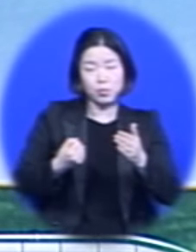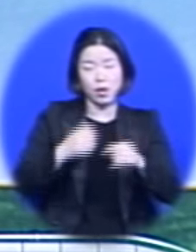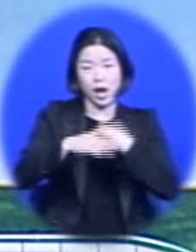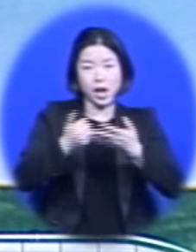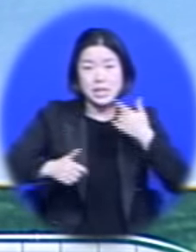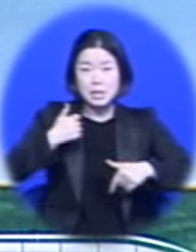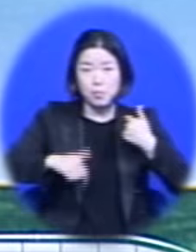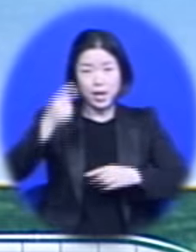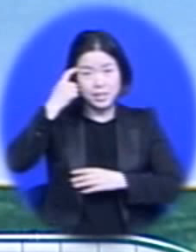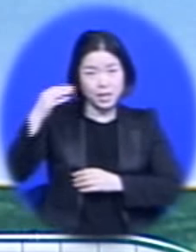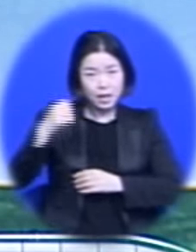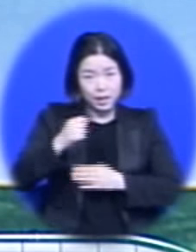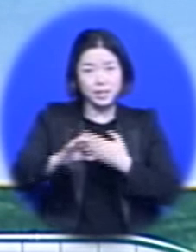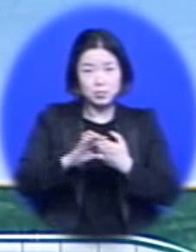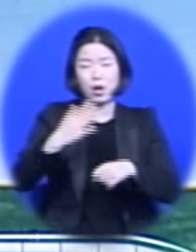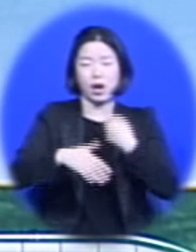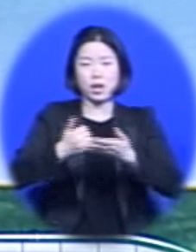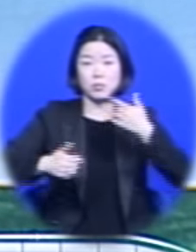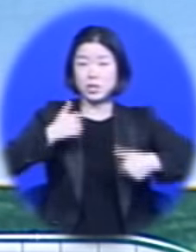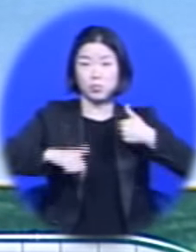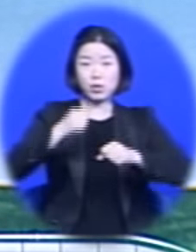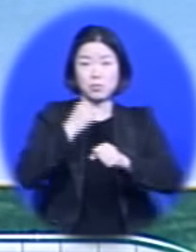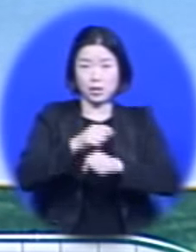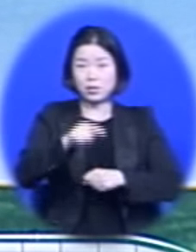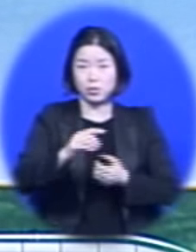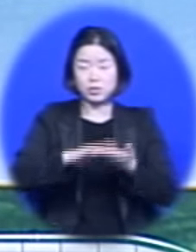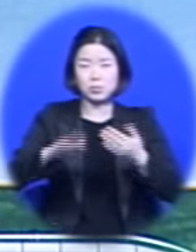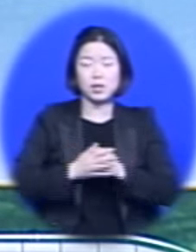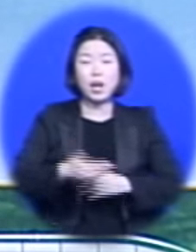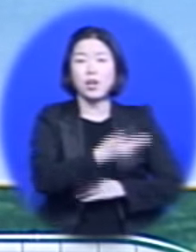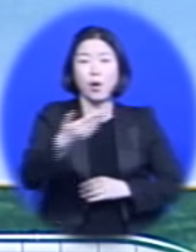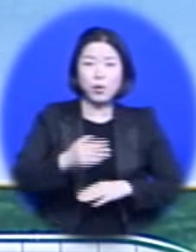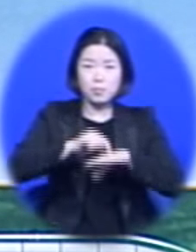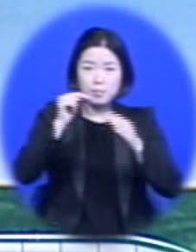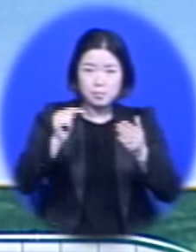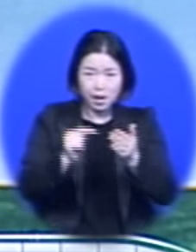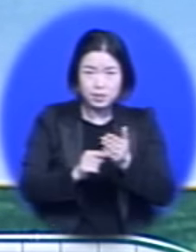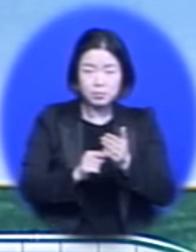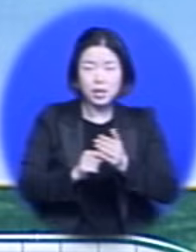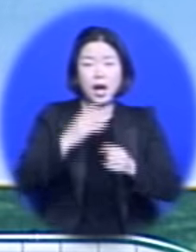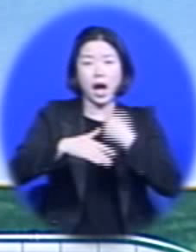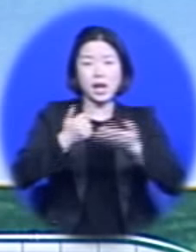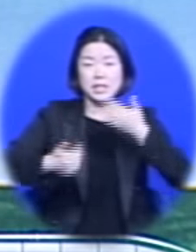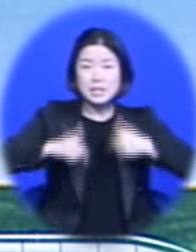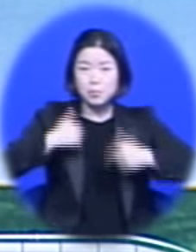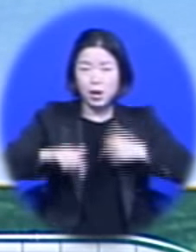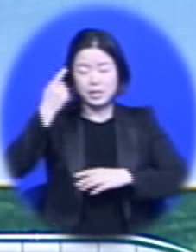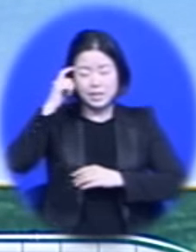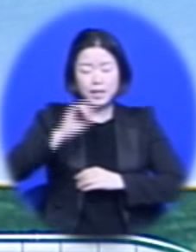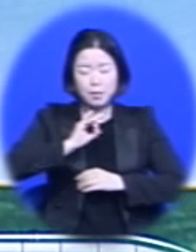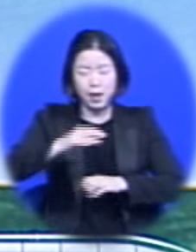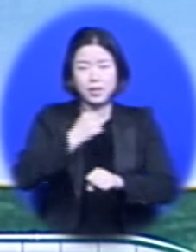하면 하나님을 기쁘시게 할 수 있어요. 여러분의 마음이 하나님이 기뻐하는 생각만 하면.